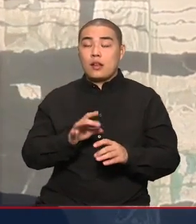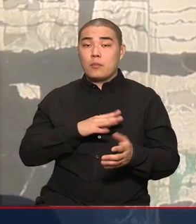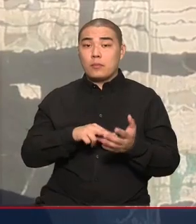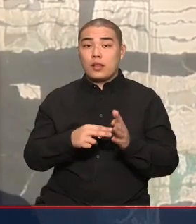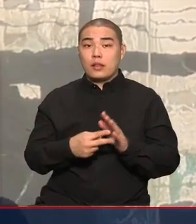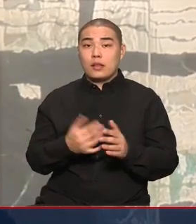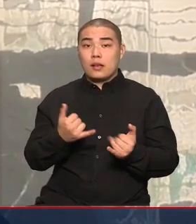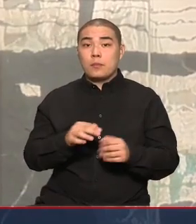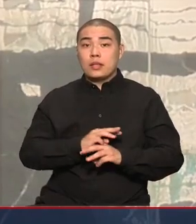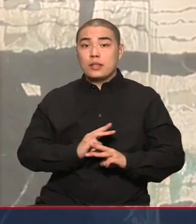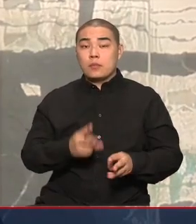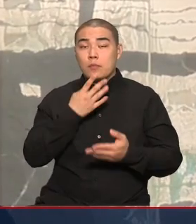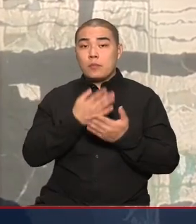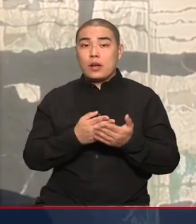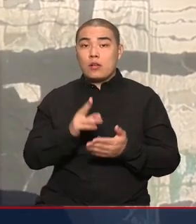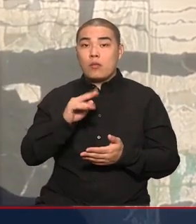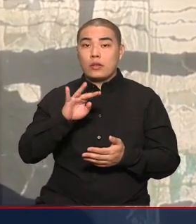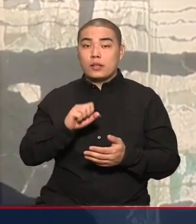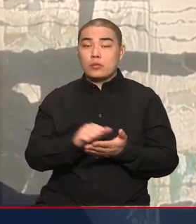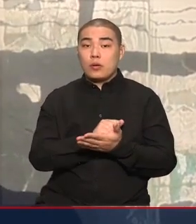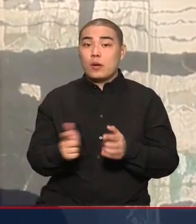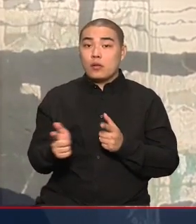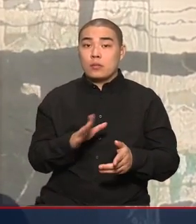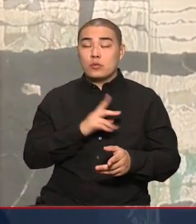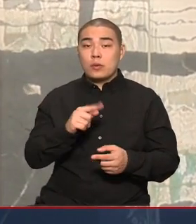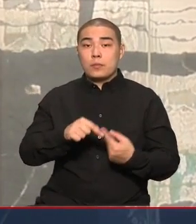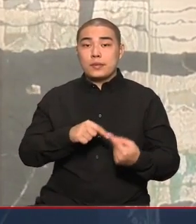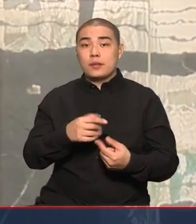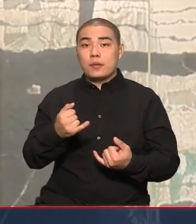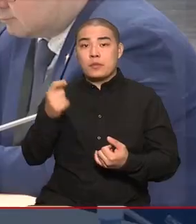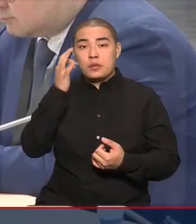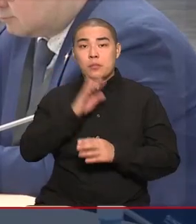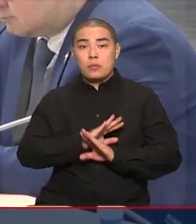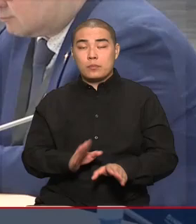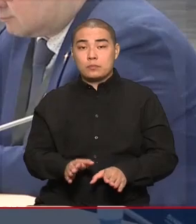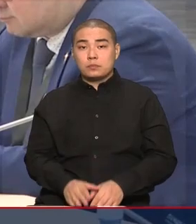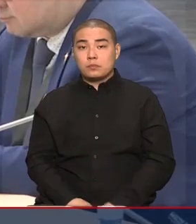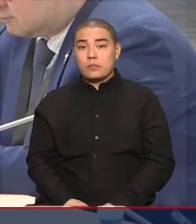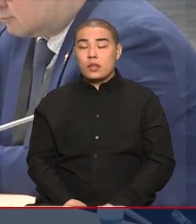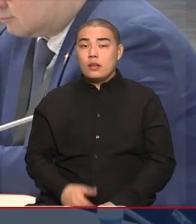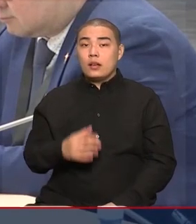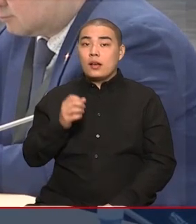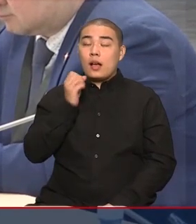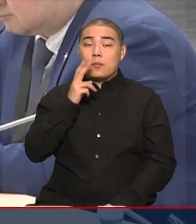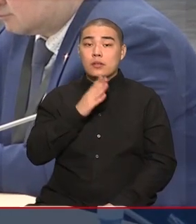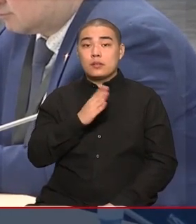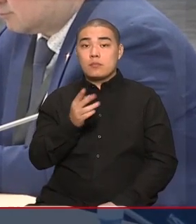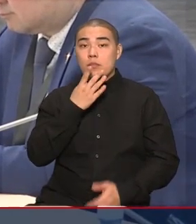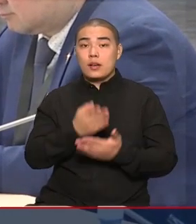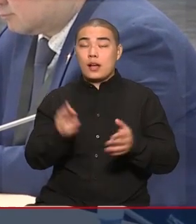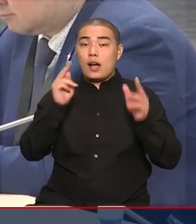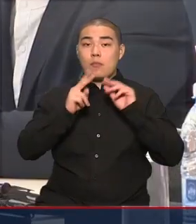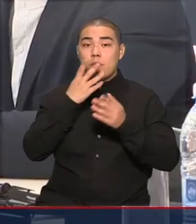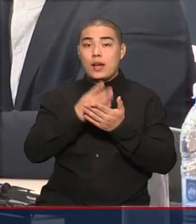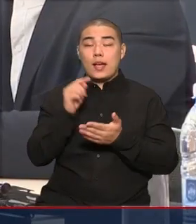сала министрлігі квота бөліп қойған, бірақ ірі бизнесмендер оны елемейді де. Түстен кейін білім және ғылым,